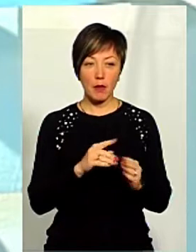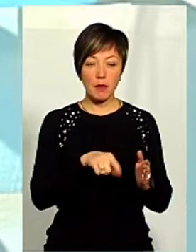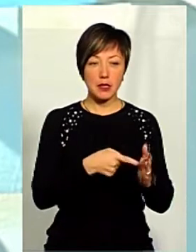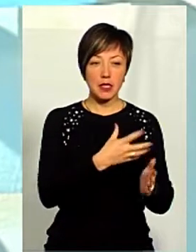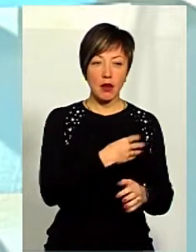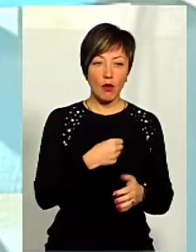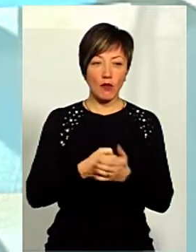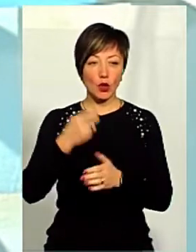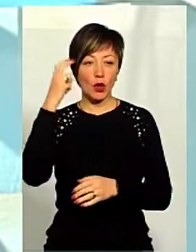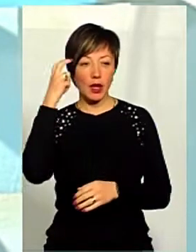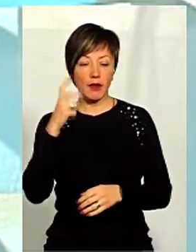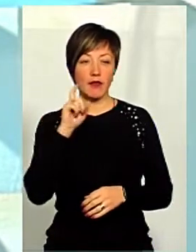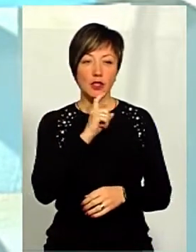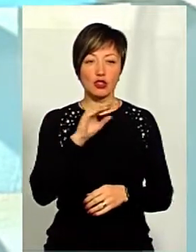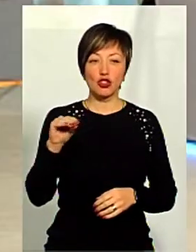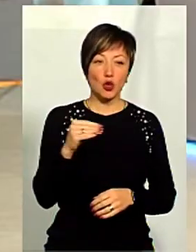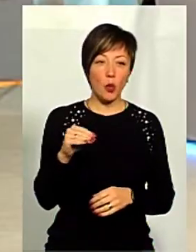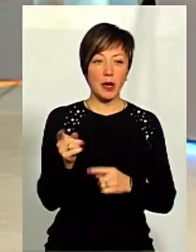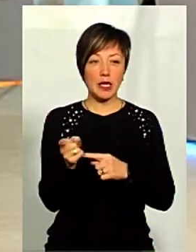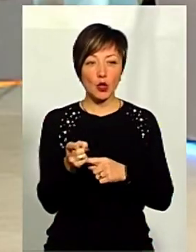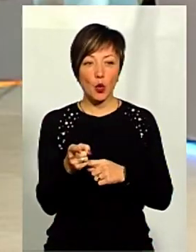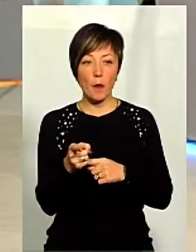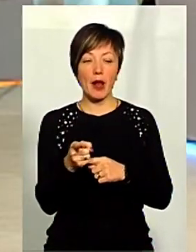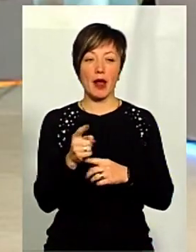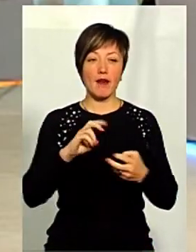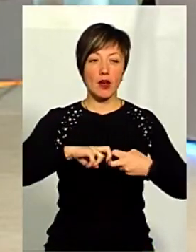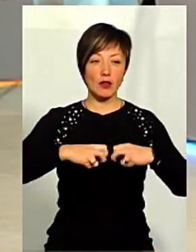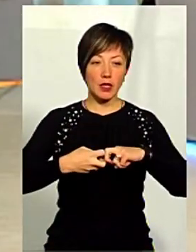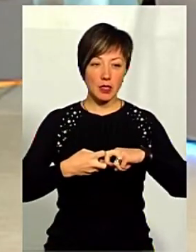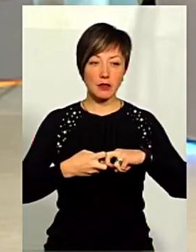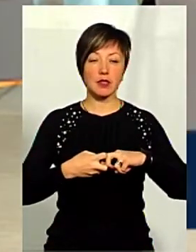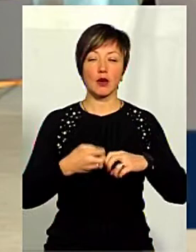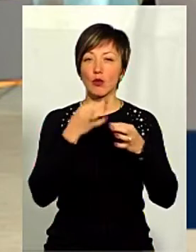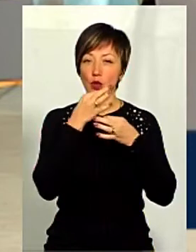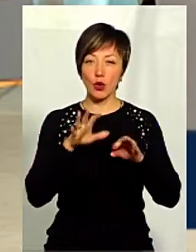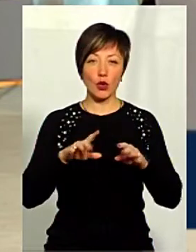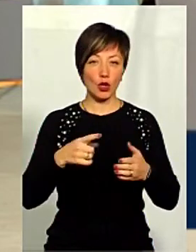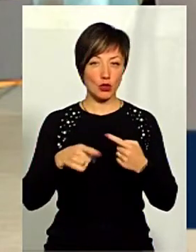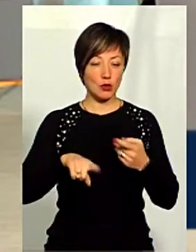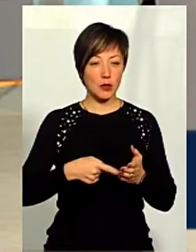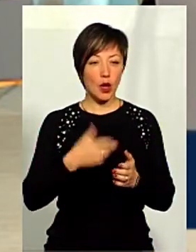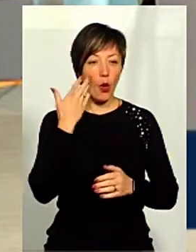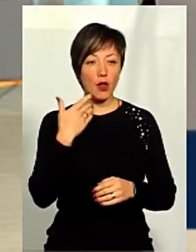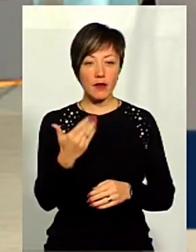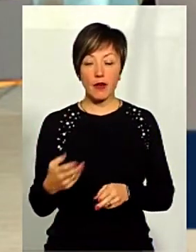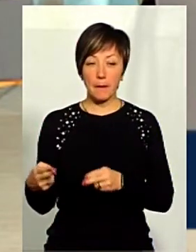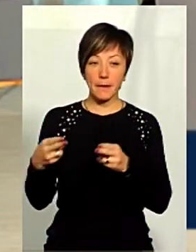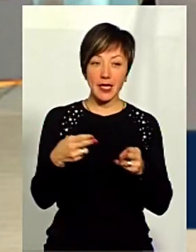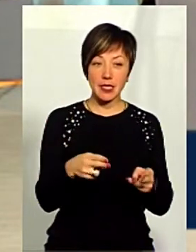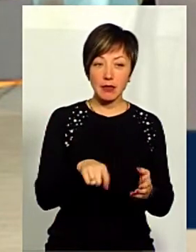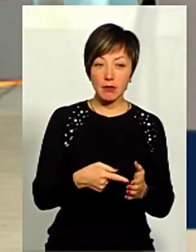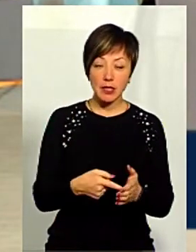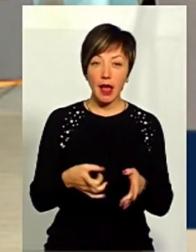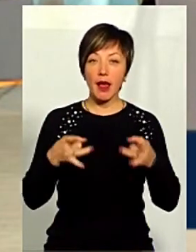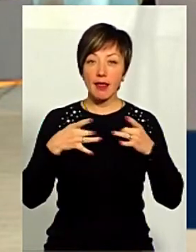міста Львова до столиці Києва, Вінниці, Житомира, Тернополя, Івано-Франківська або якогось іншого міста. Коли ви приїздите в місто, то